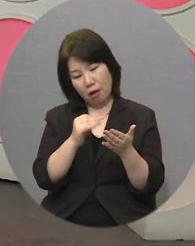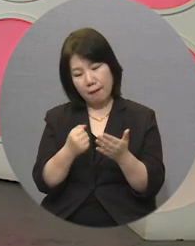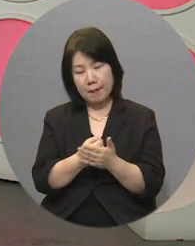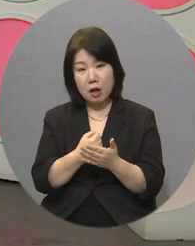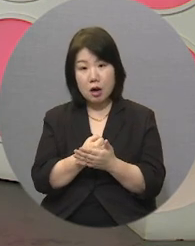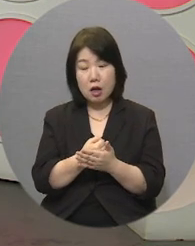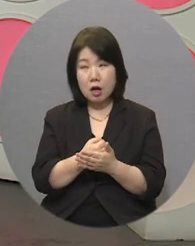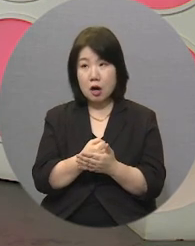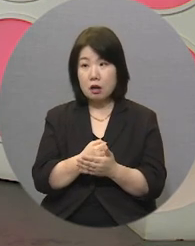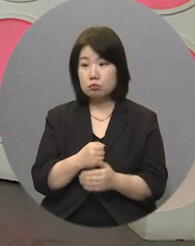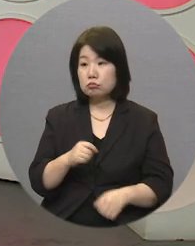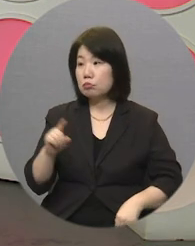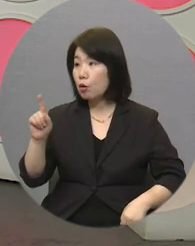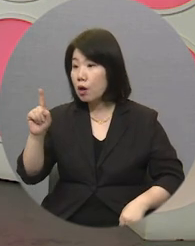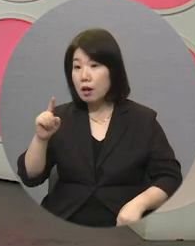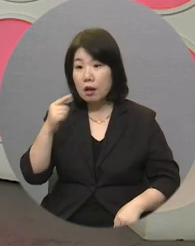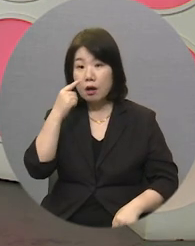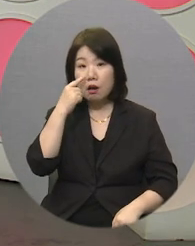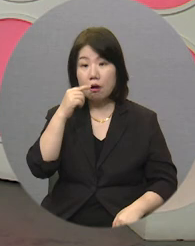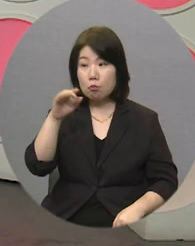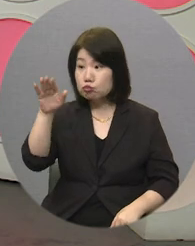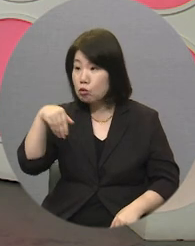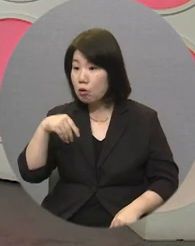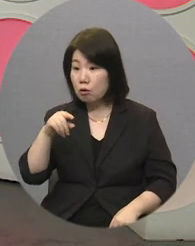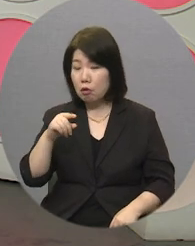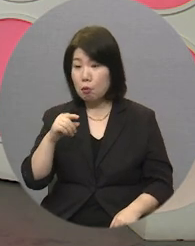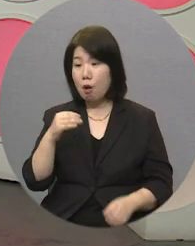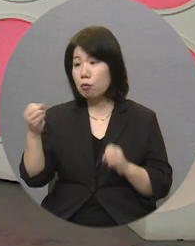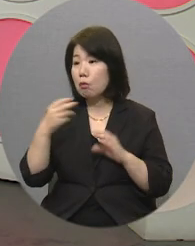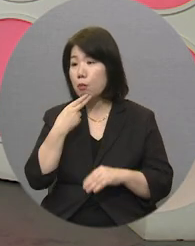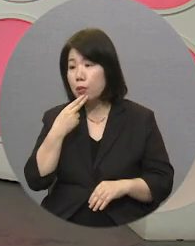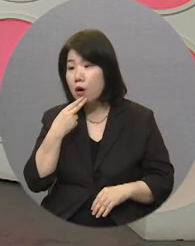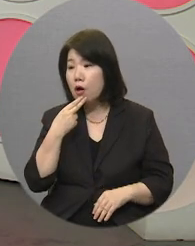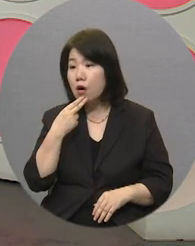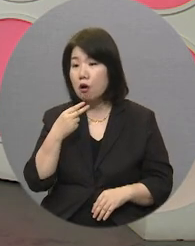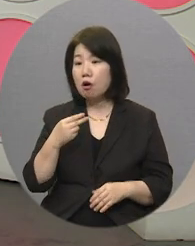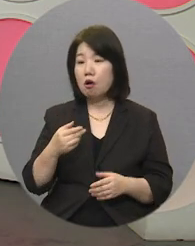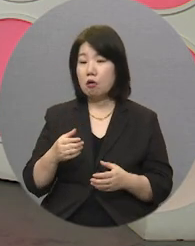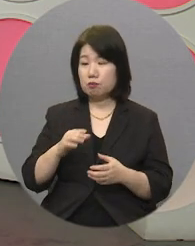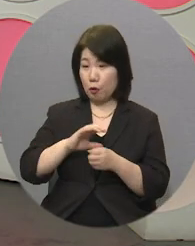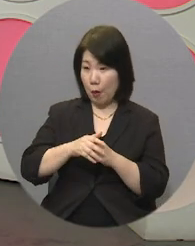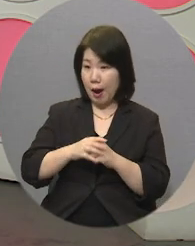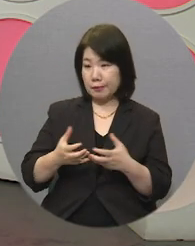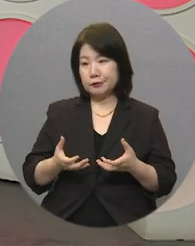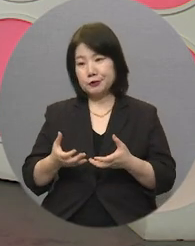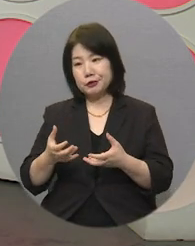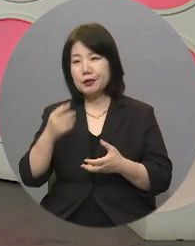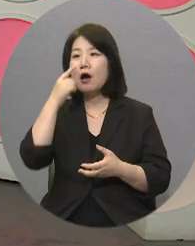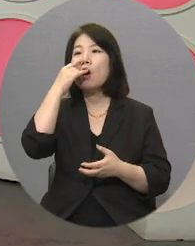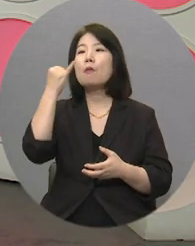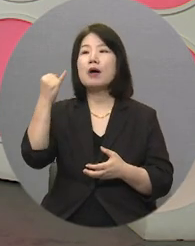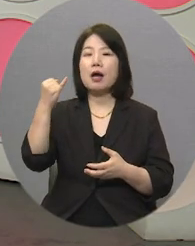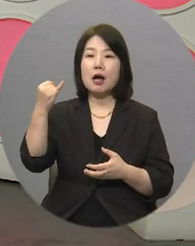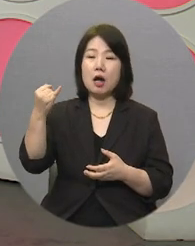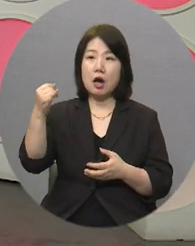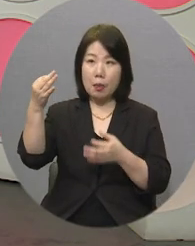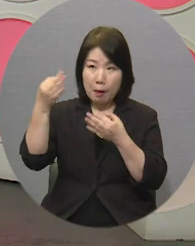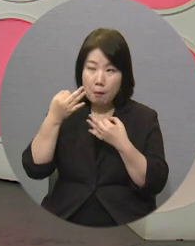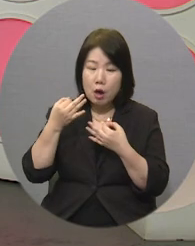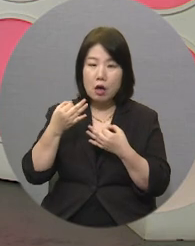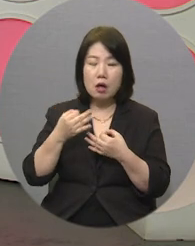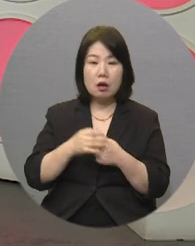뭐해? 불러도 대답 없고 마침 가위를 들고 온 엄마에게 물었습니다.